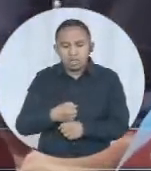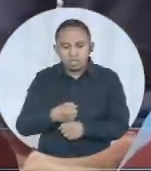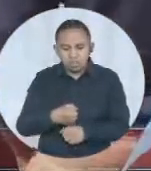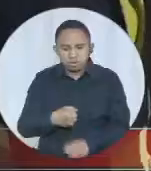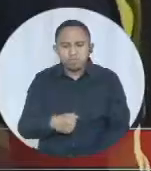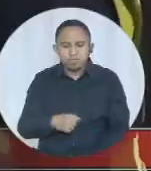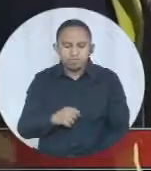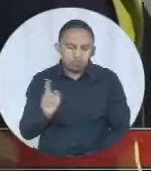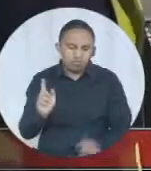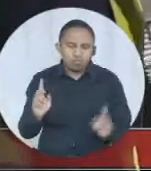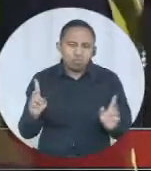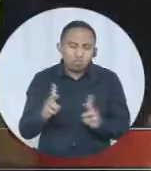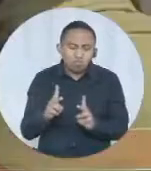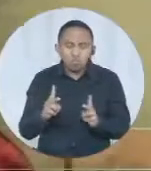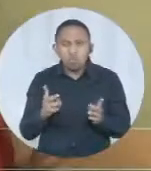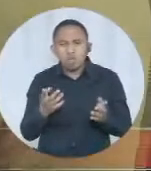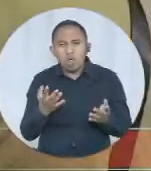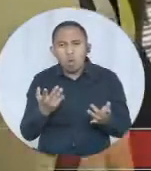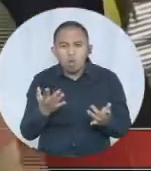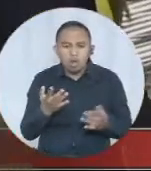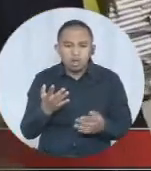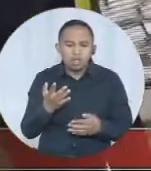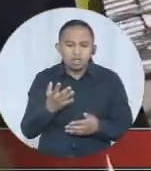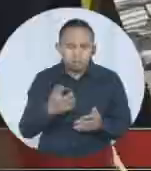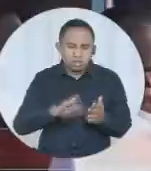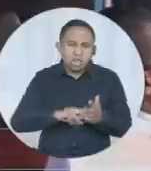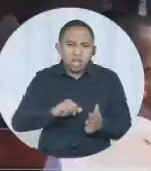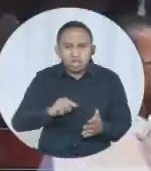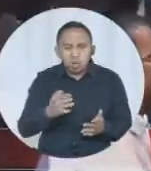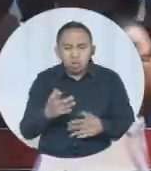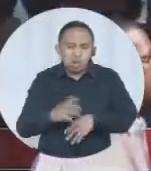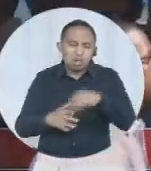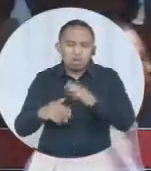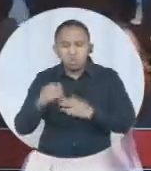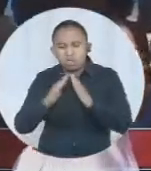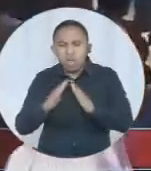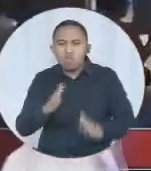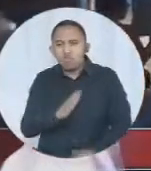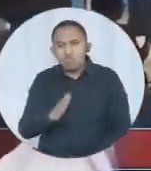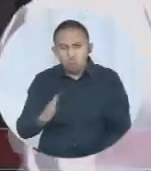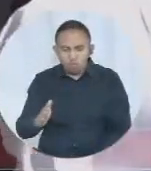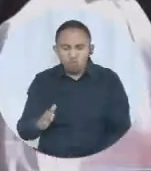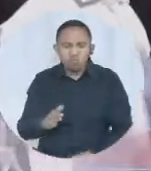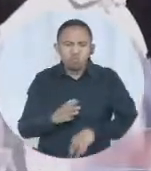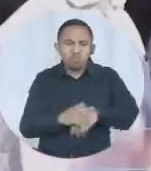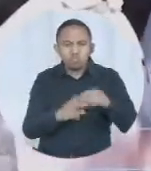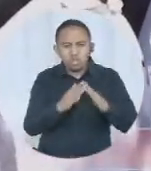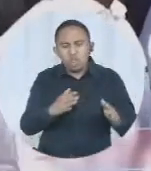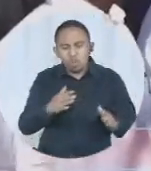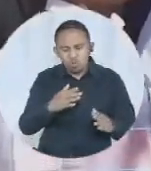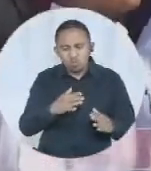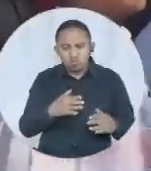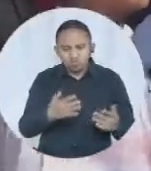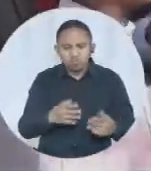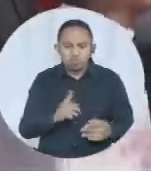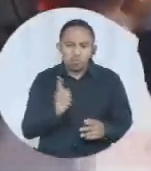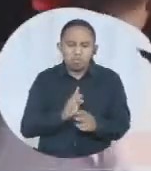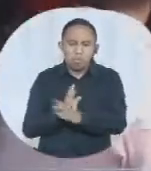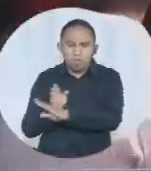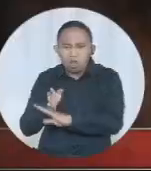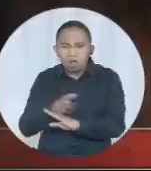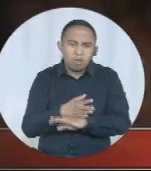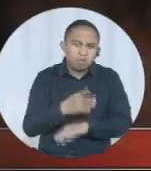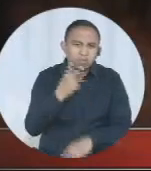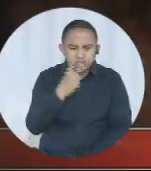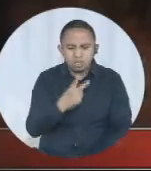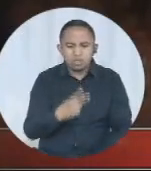Taolagnaro ho fiara-midinika ny paikady fanorenana tanàna vaovao sy fanamboarana trano fonenana ka notoizana tamin'ny alalan'ny fidina nay fotony izany rehetra